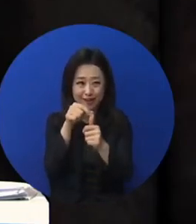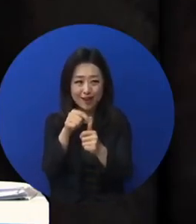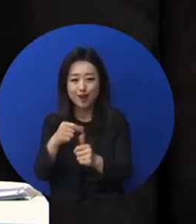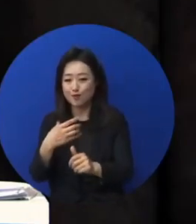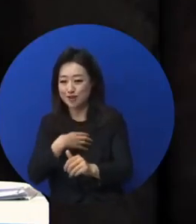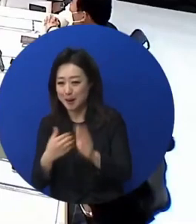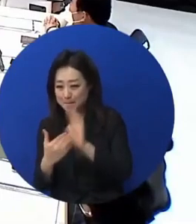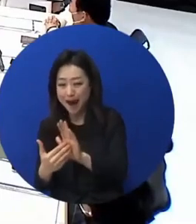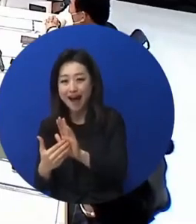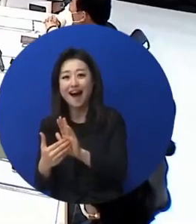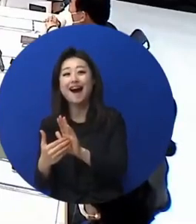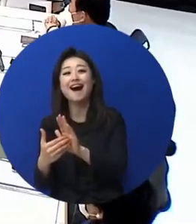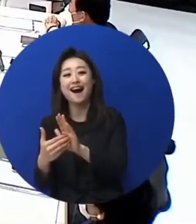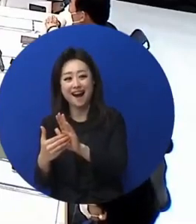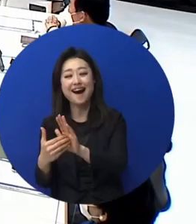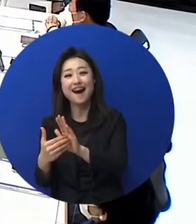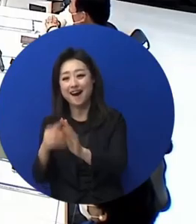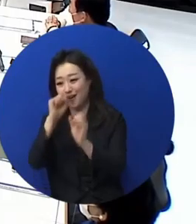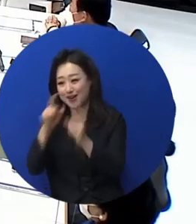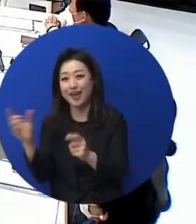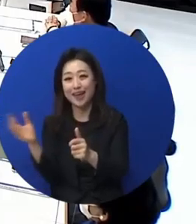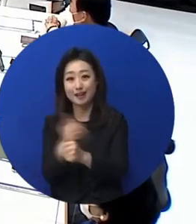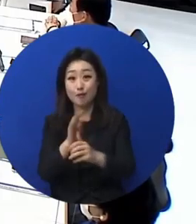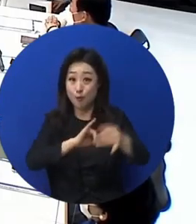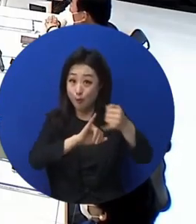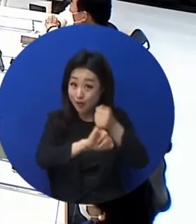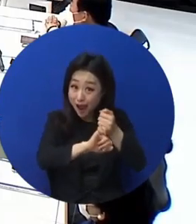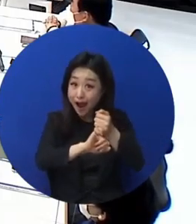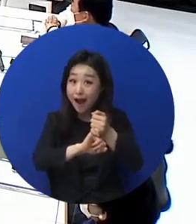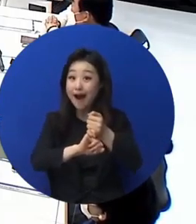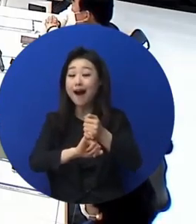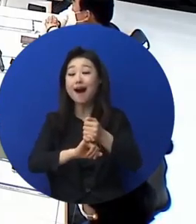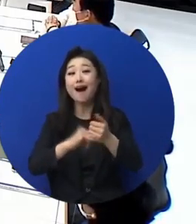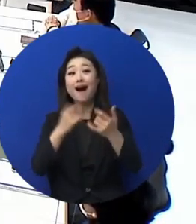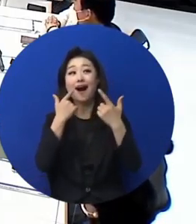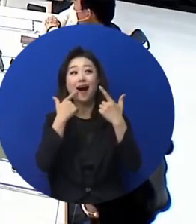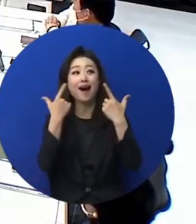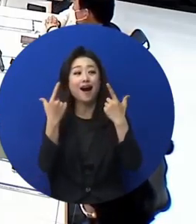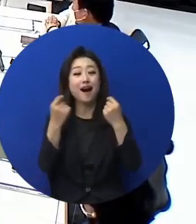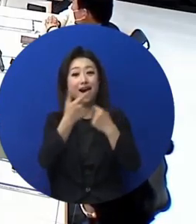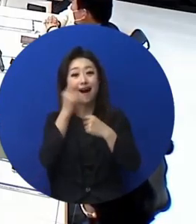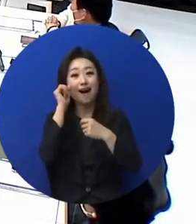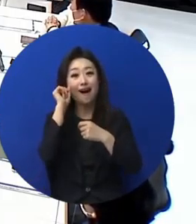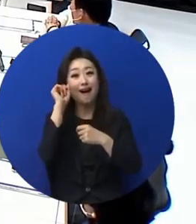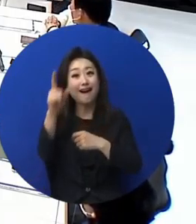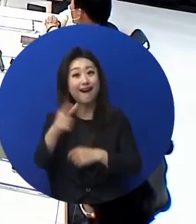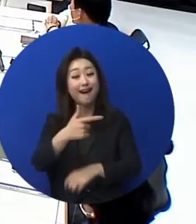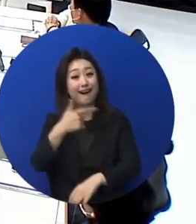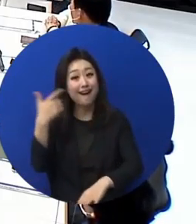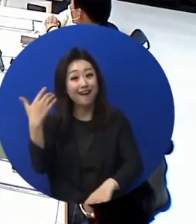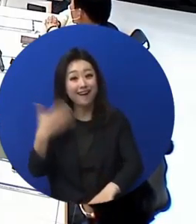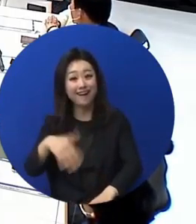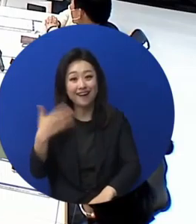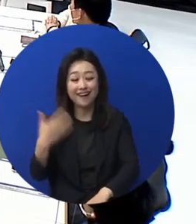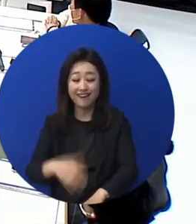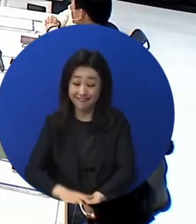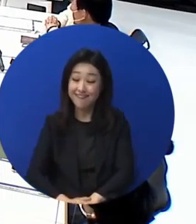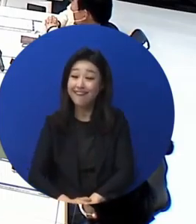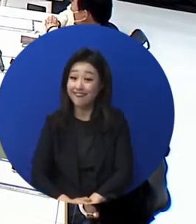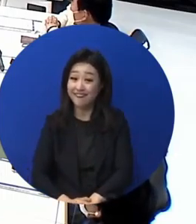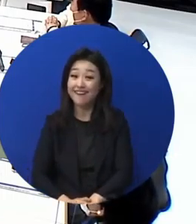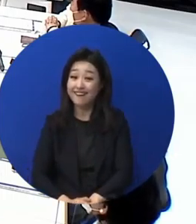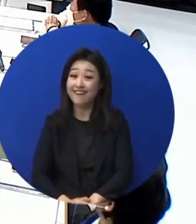잡는 부산시장 후보가 되겠다라고 하는 공약과 슬로건이 다 나왔다는 생각이 듭니다. 아, 또 이렇게 그 상당히 좀 오랜 시간